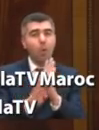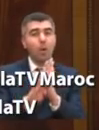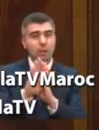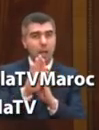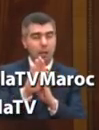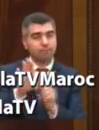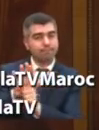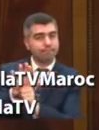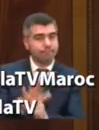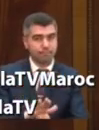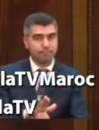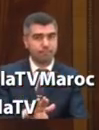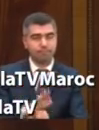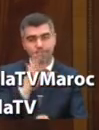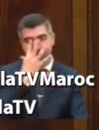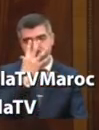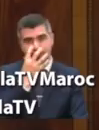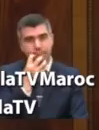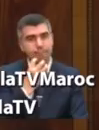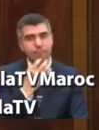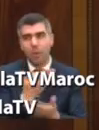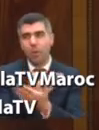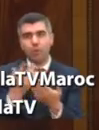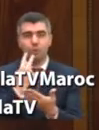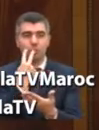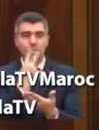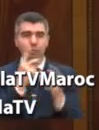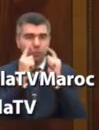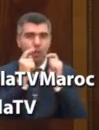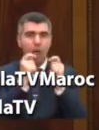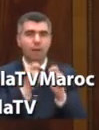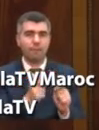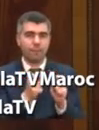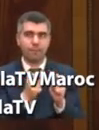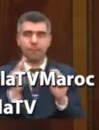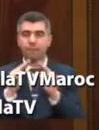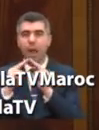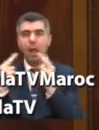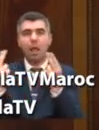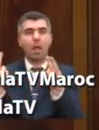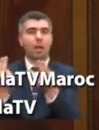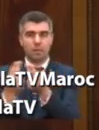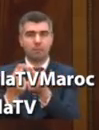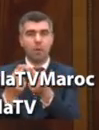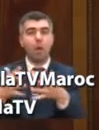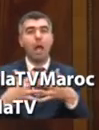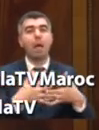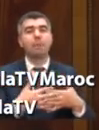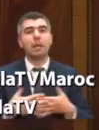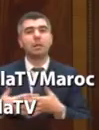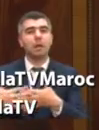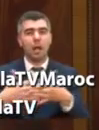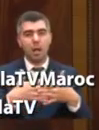التي للأسف الشديد يتعامل معها المنتظم الدولي والقوى العظمى التي